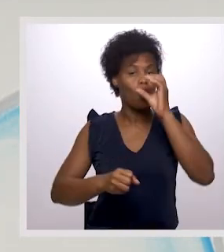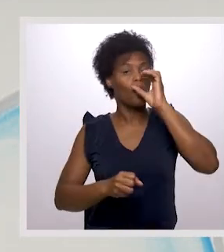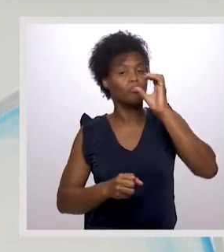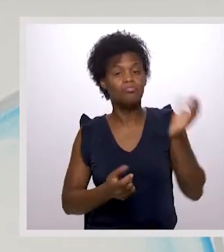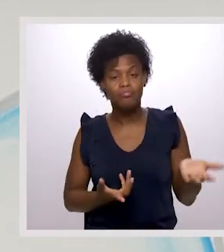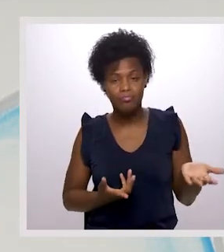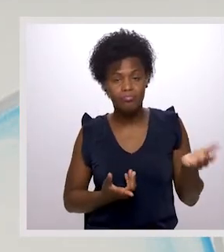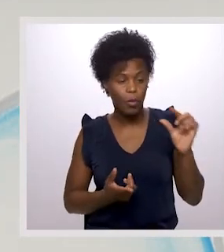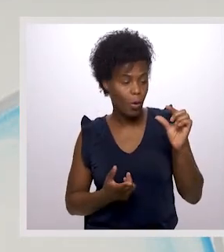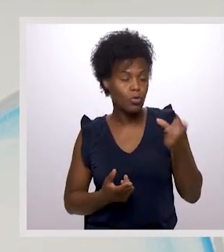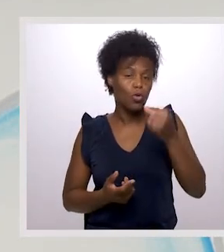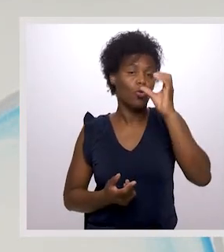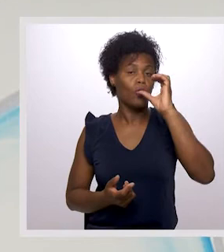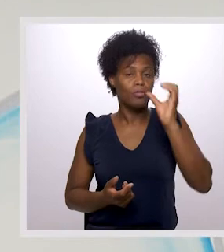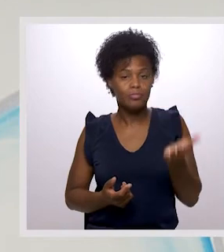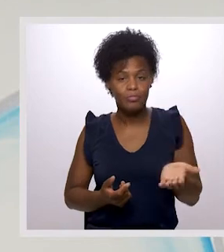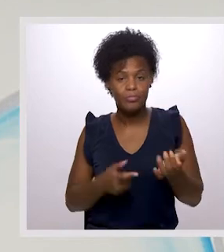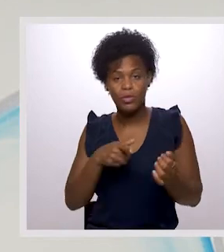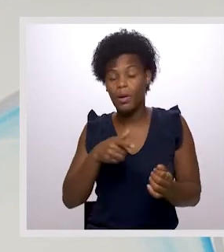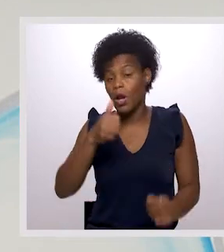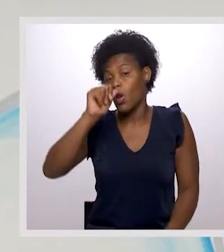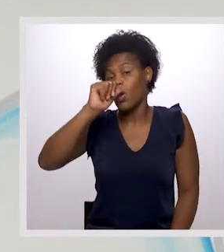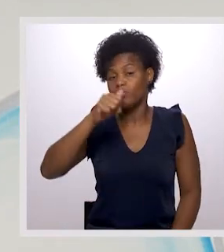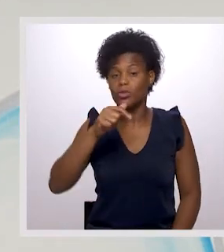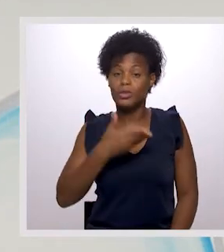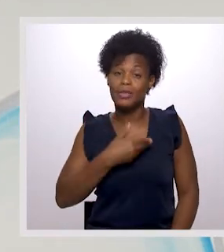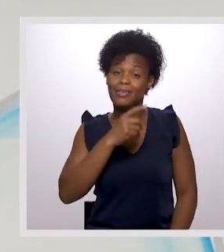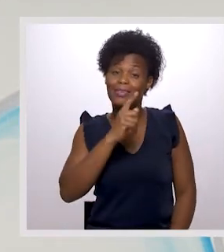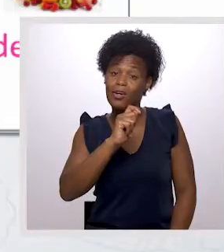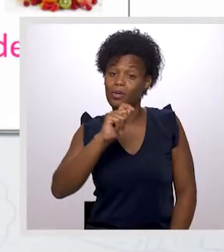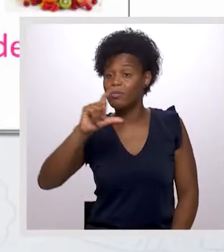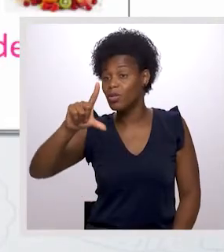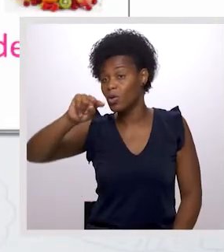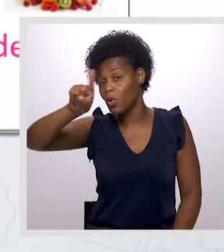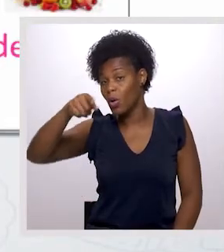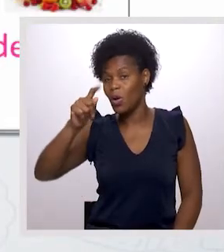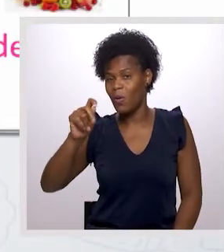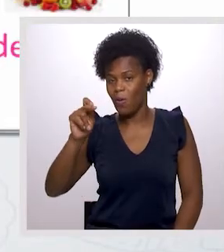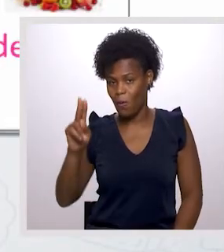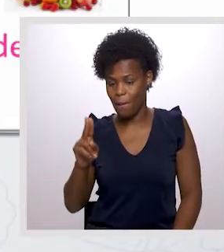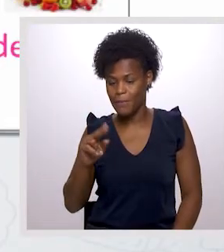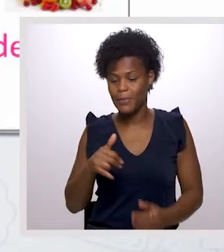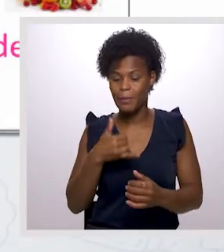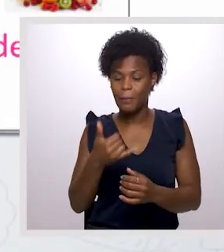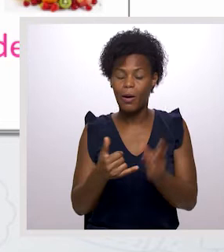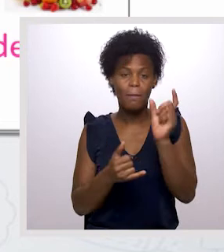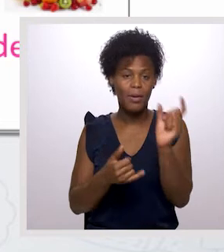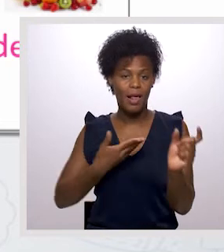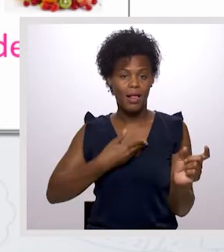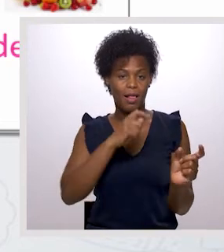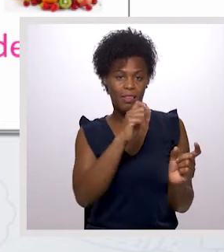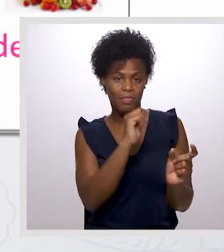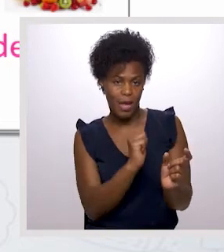Alors, je bois de l'eau. Et finalement, le mot des. Des,